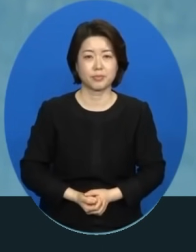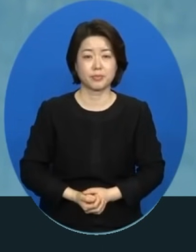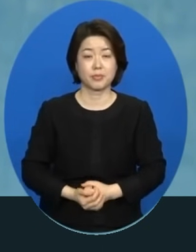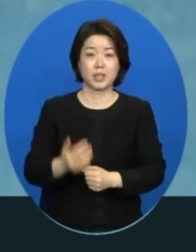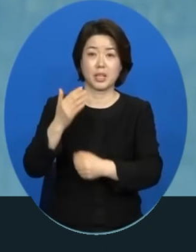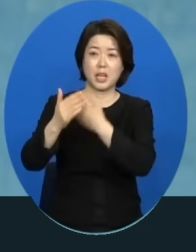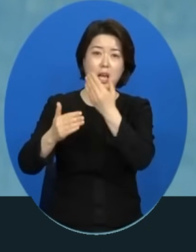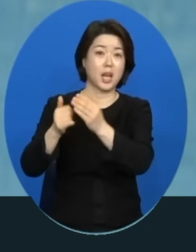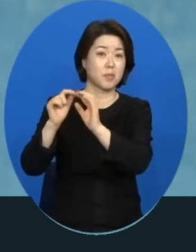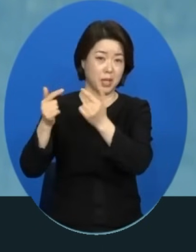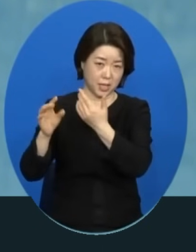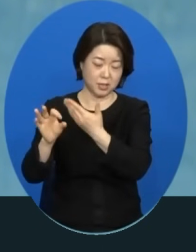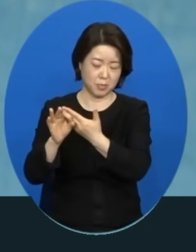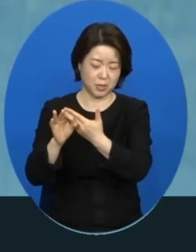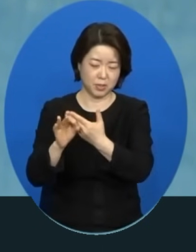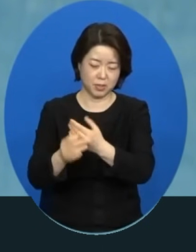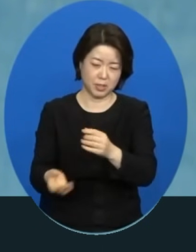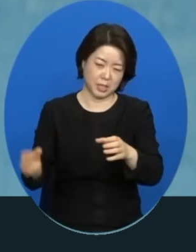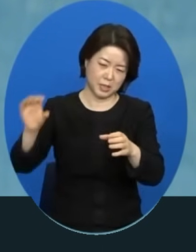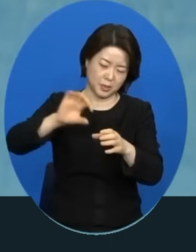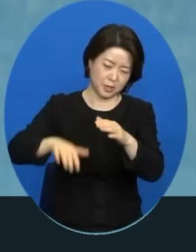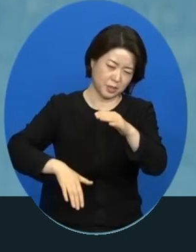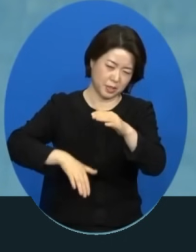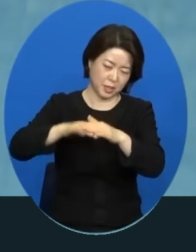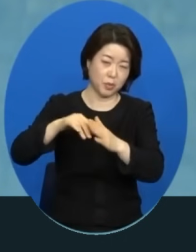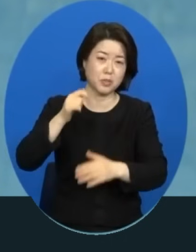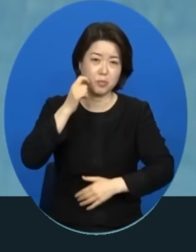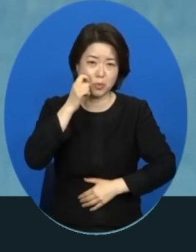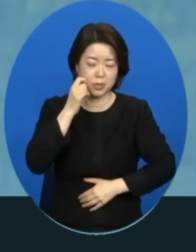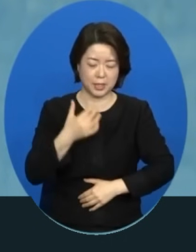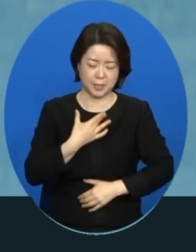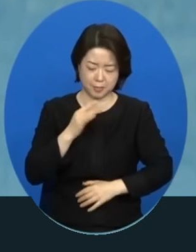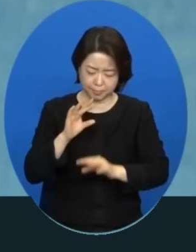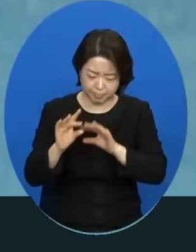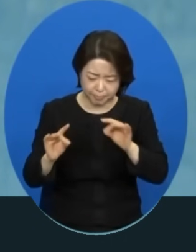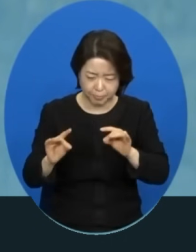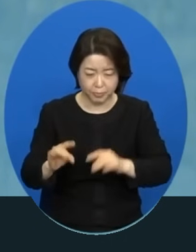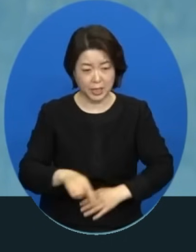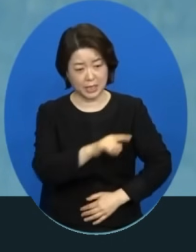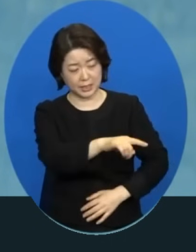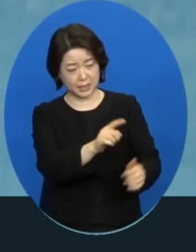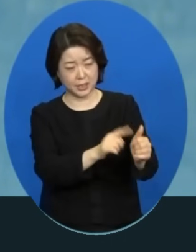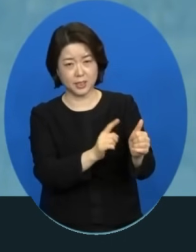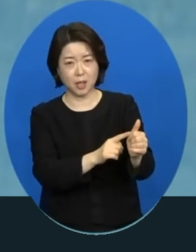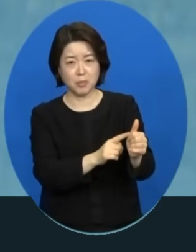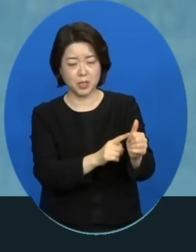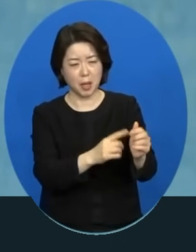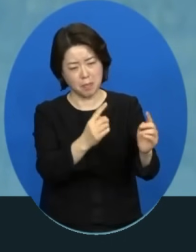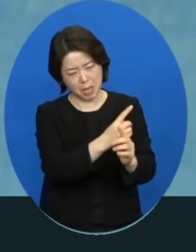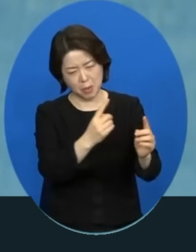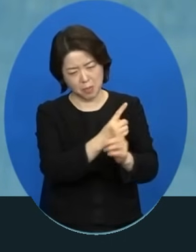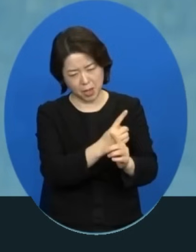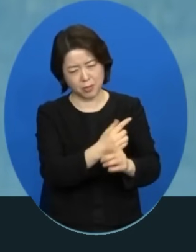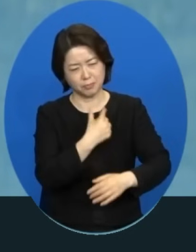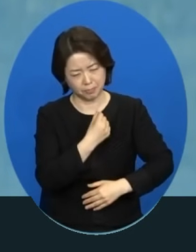하나님이 아니고선 채울 수 없는 갈망을 남자로부터 채우려 했으니 채워줍니까?